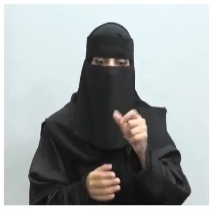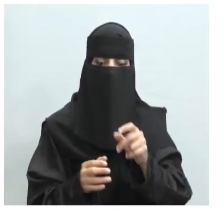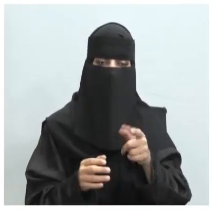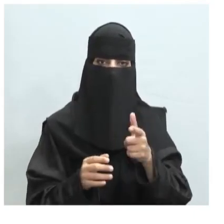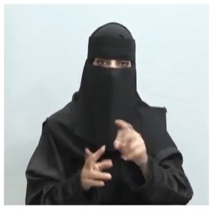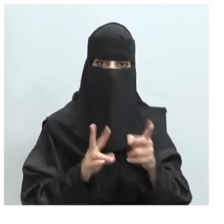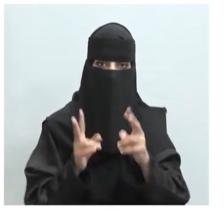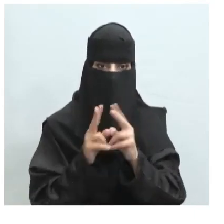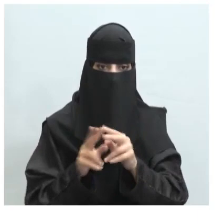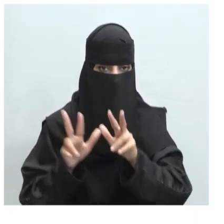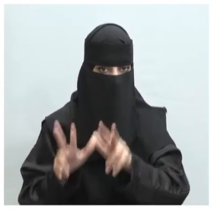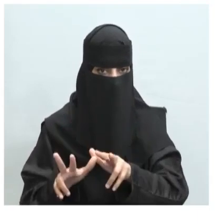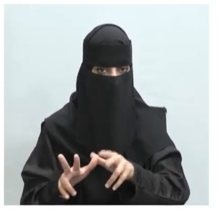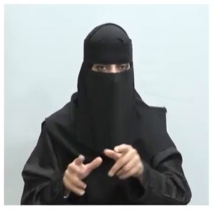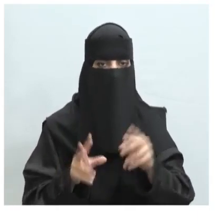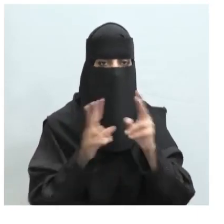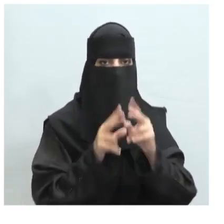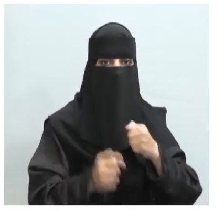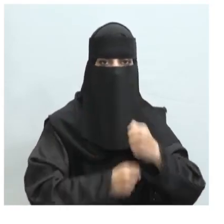الساكنه والكهرباء المتحركه